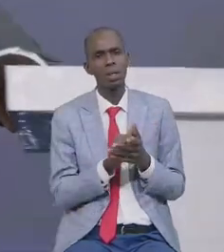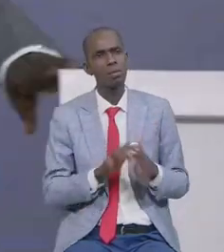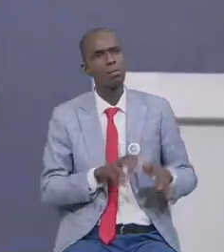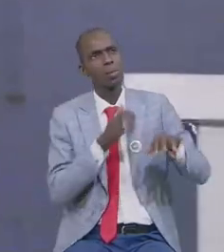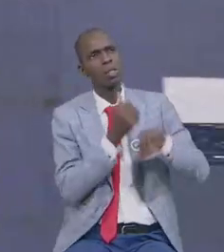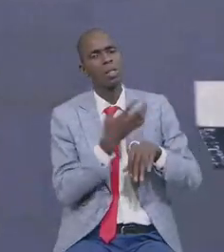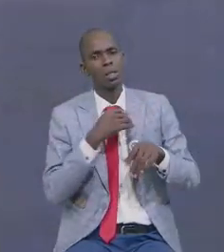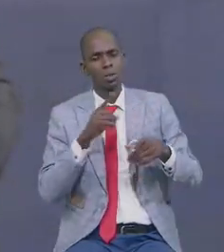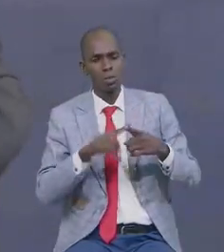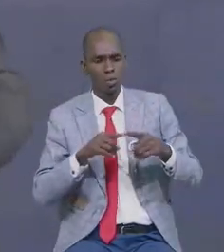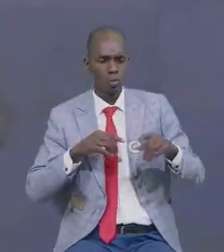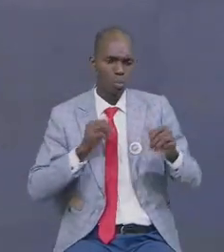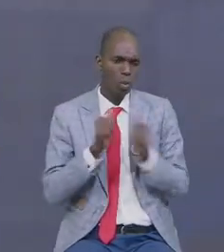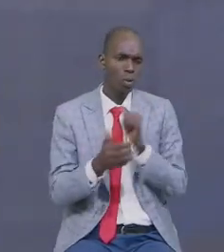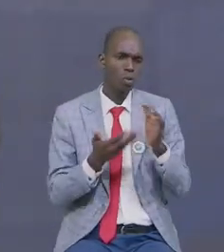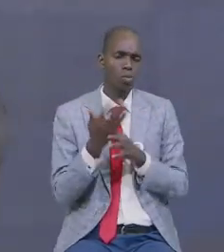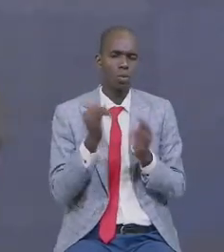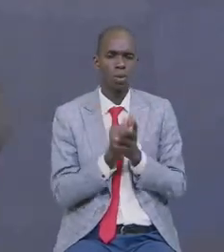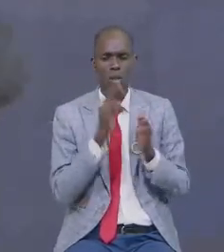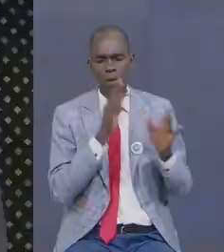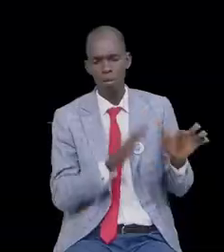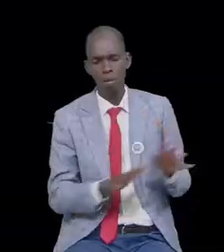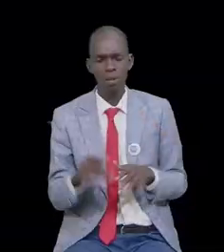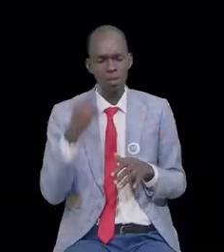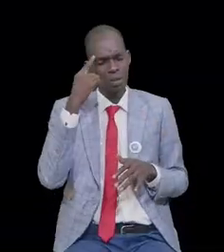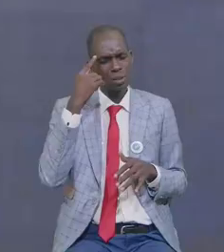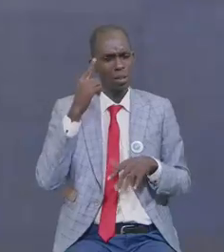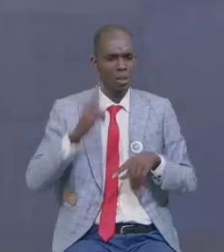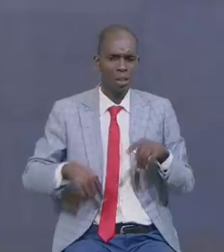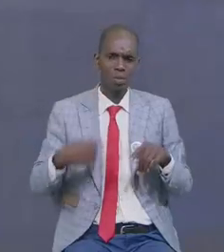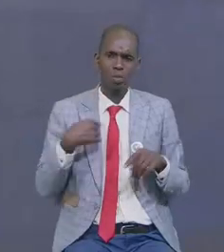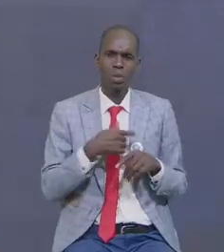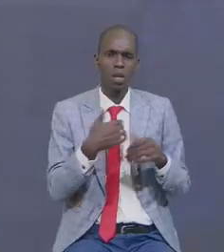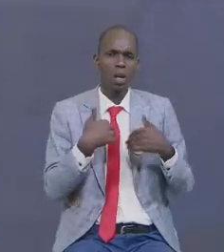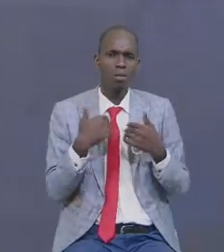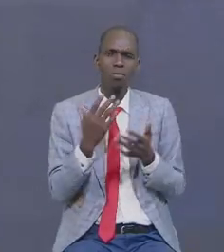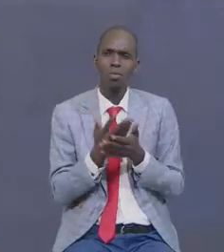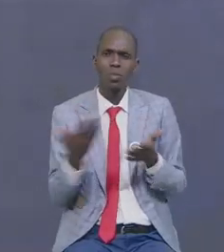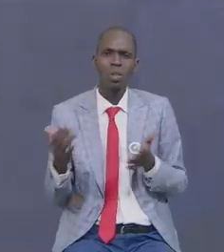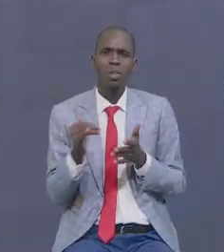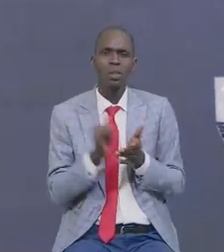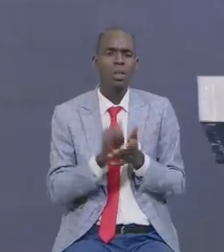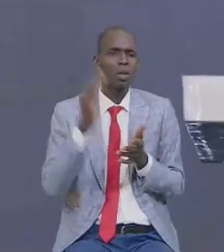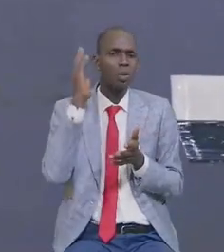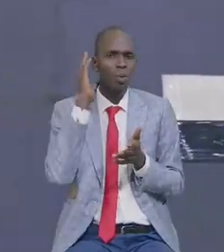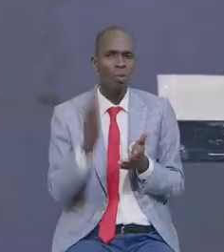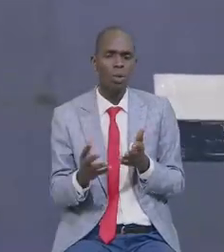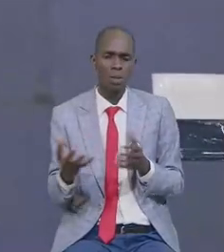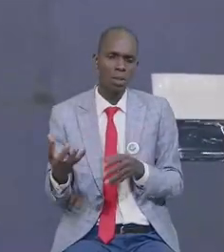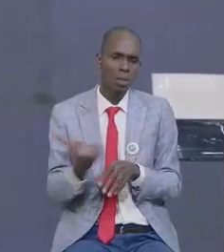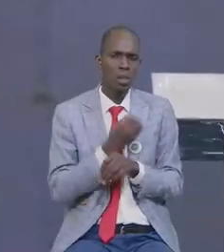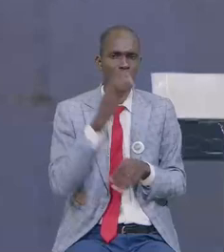rivière. Est-ce qu'on ne peut pas avoir quelque chose qui va porter les